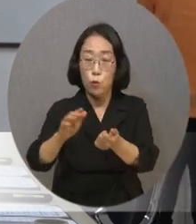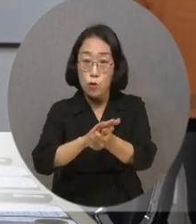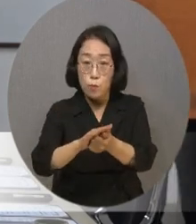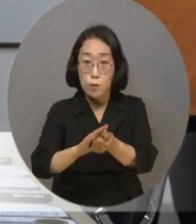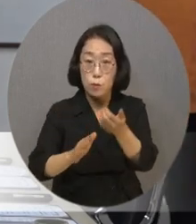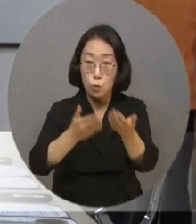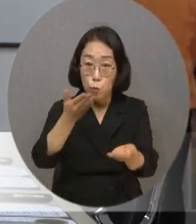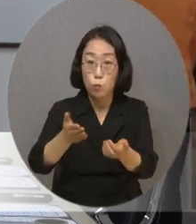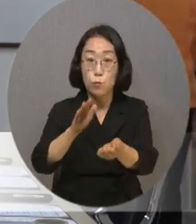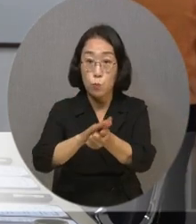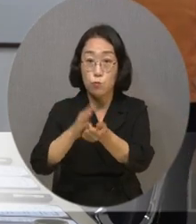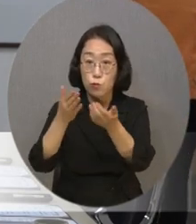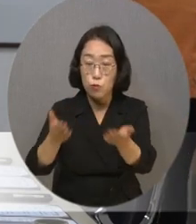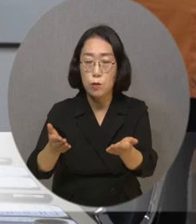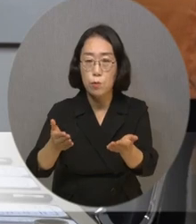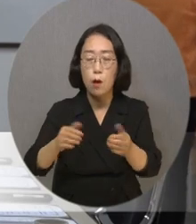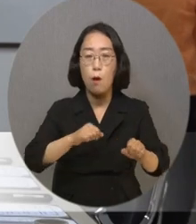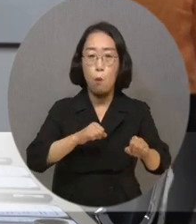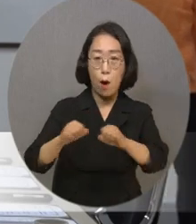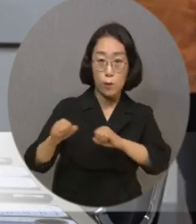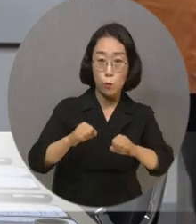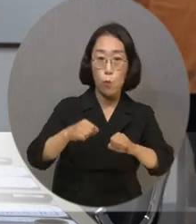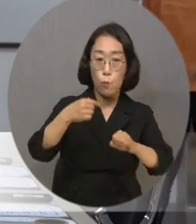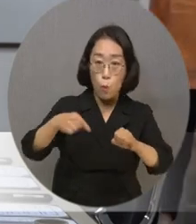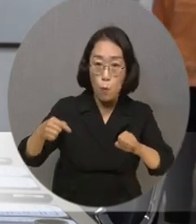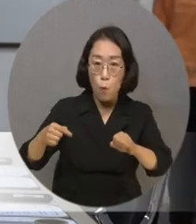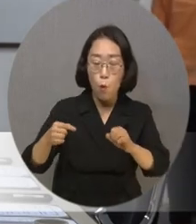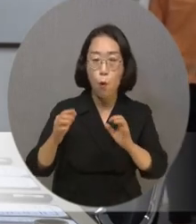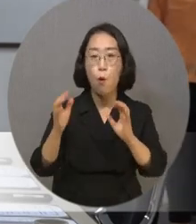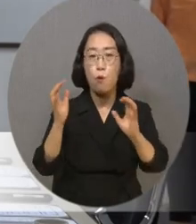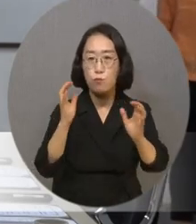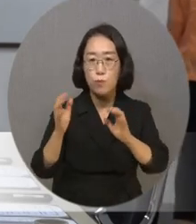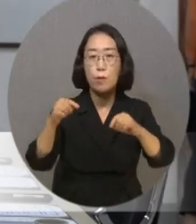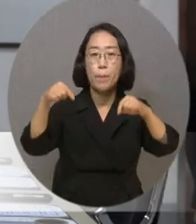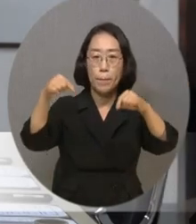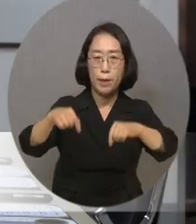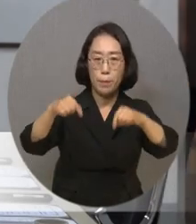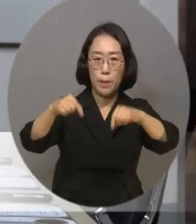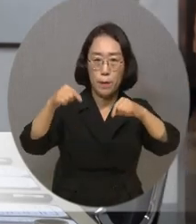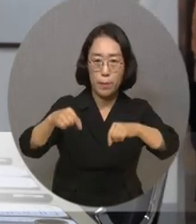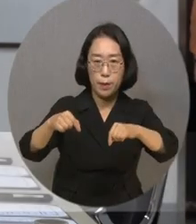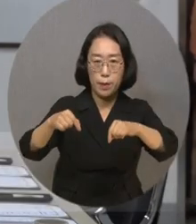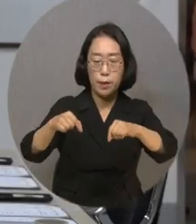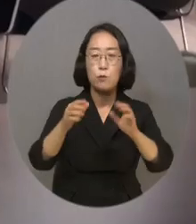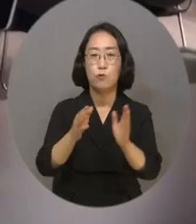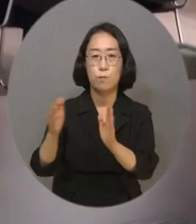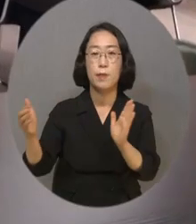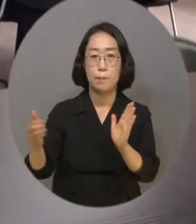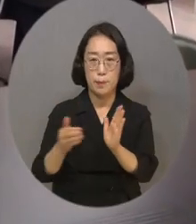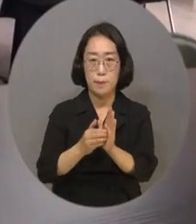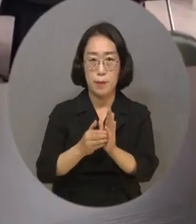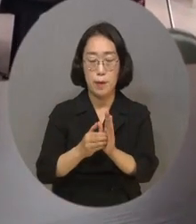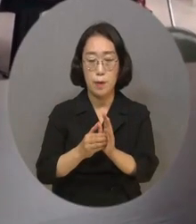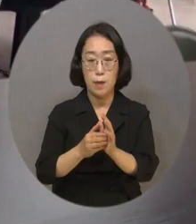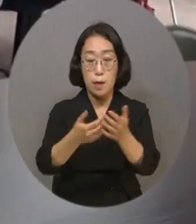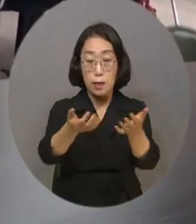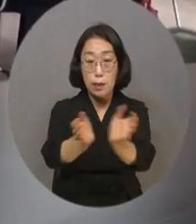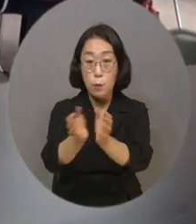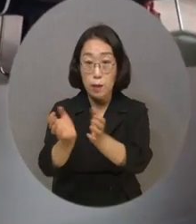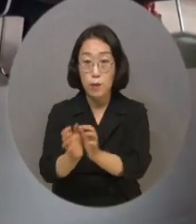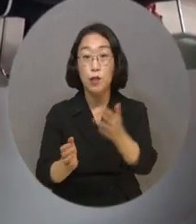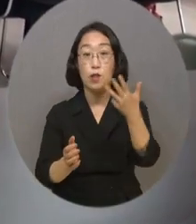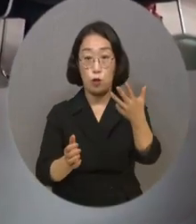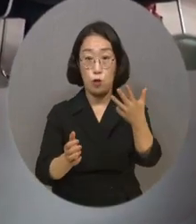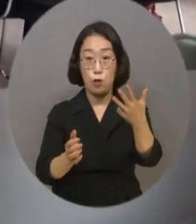질을 높이기 위한 제 활동들을 협의하는 자리로 오늘 행사를 준비했습니다. 총 8개 기관인